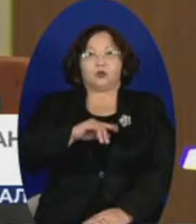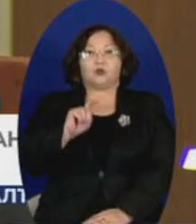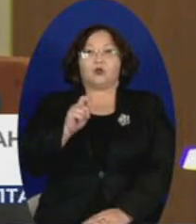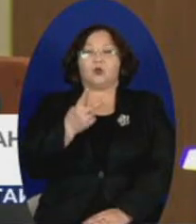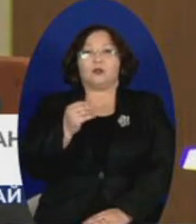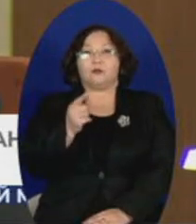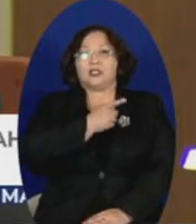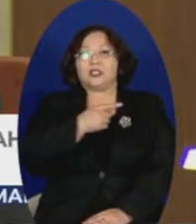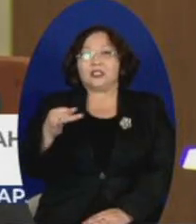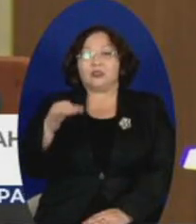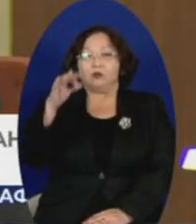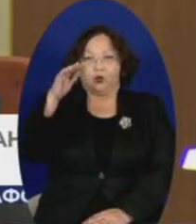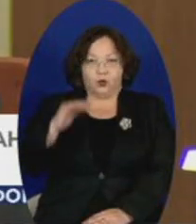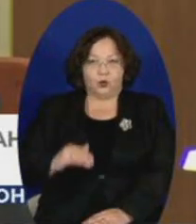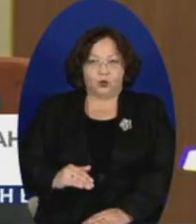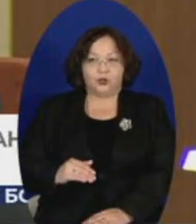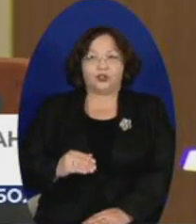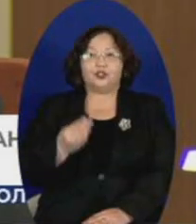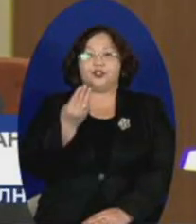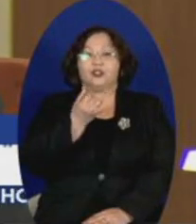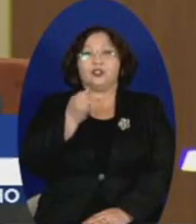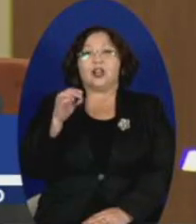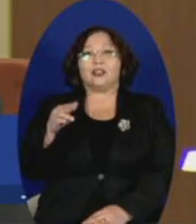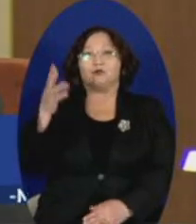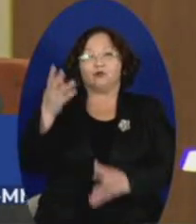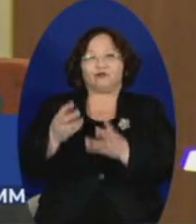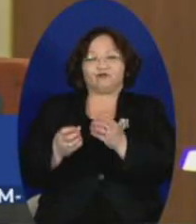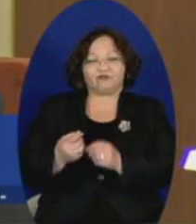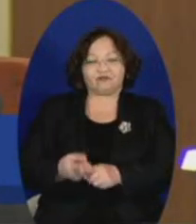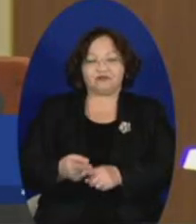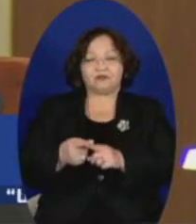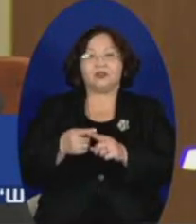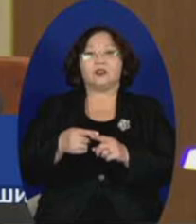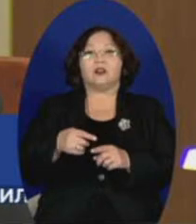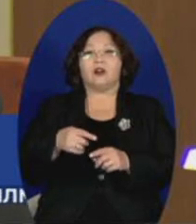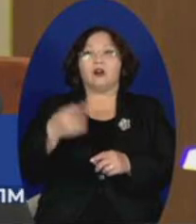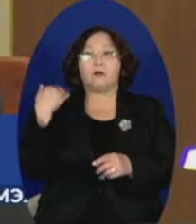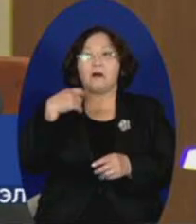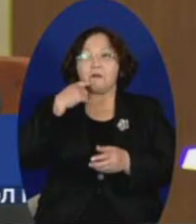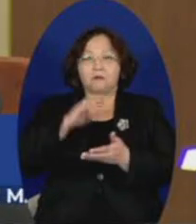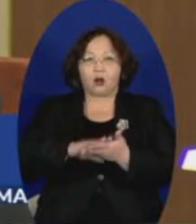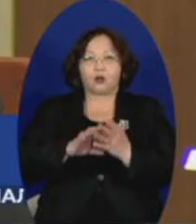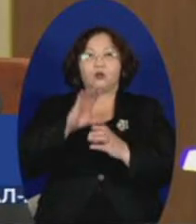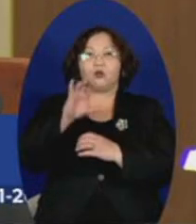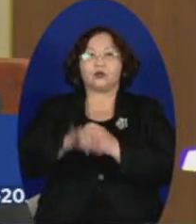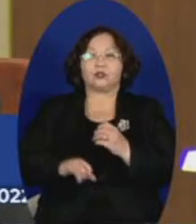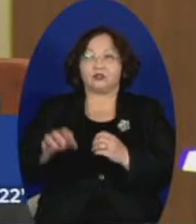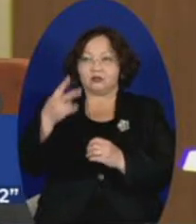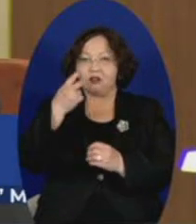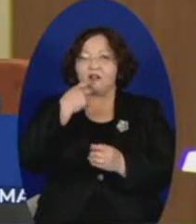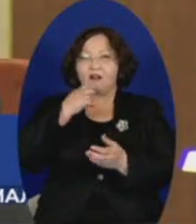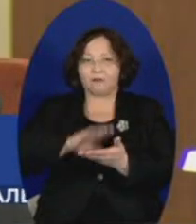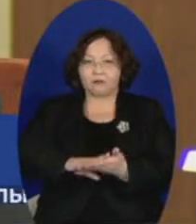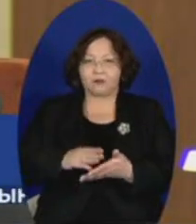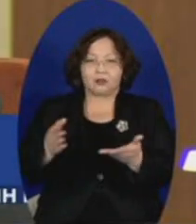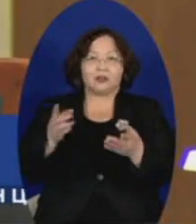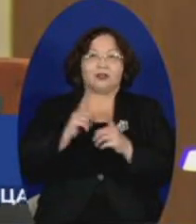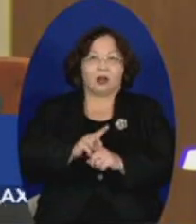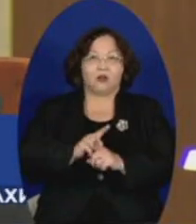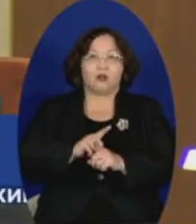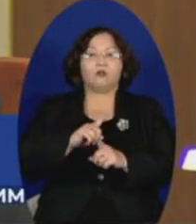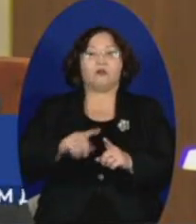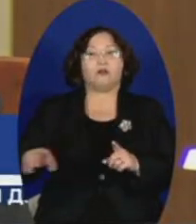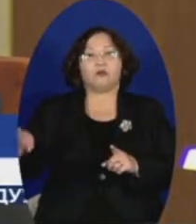хийг бууруулах, шингээлтийг нэмэгдүүлэх, Парисын хэлцээрээ хүлээсэн үүрэг амлалтаа биелүүлэхийн төлөө бүх төвшөнд онцгой